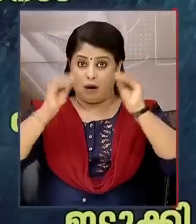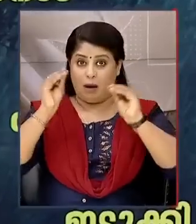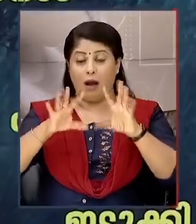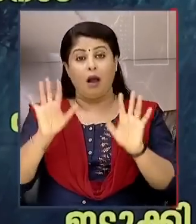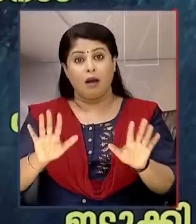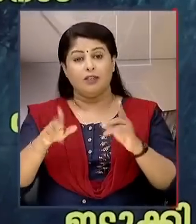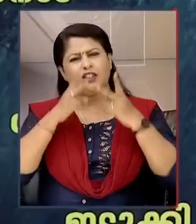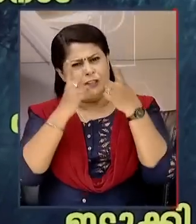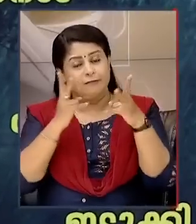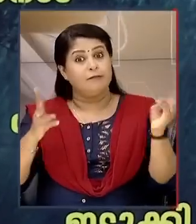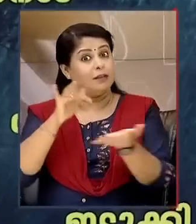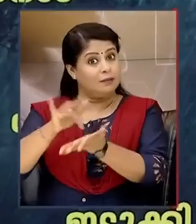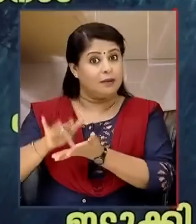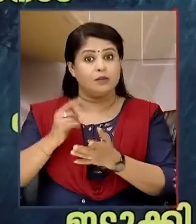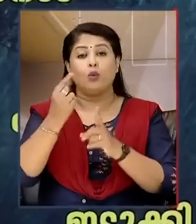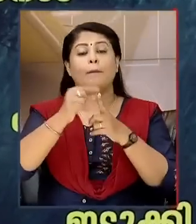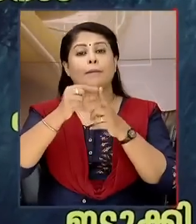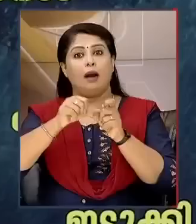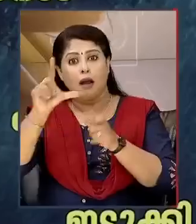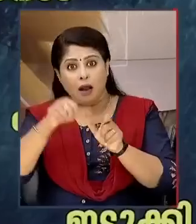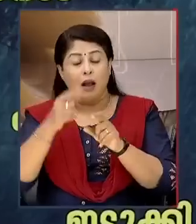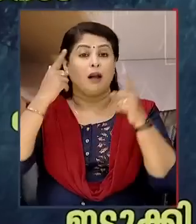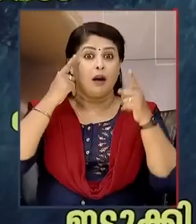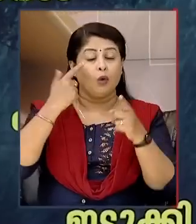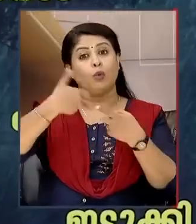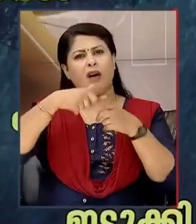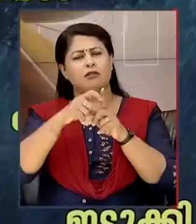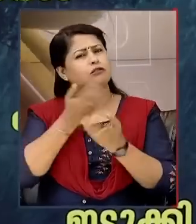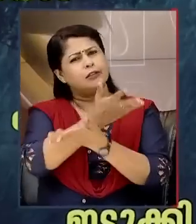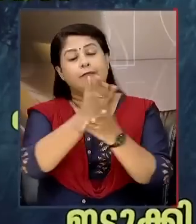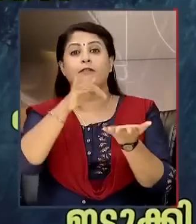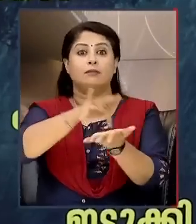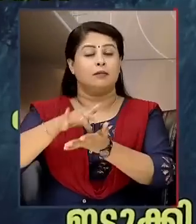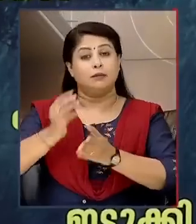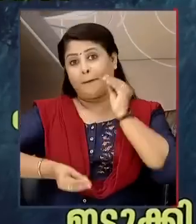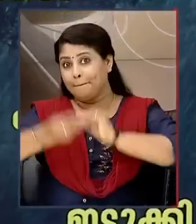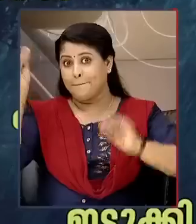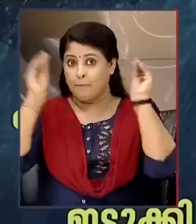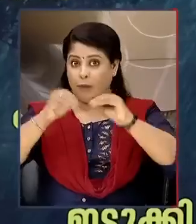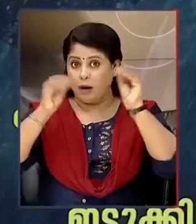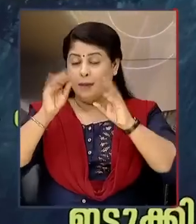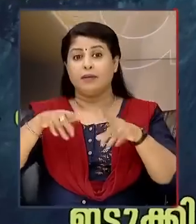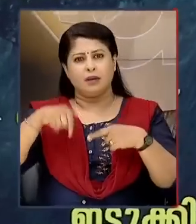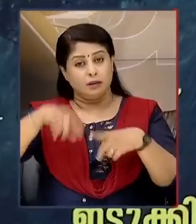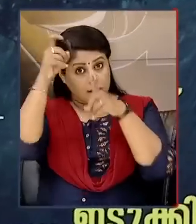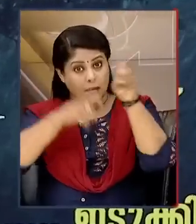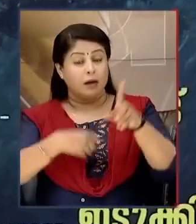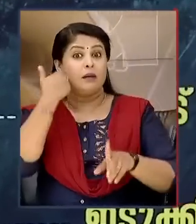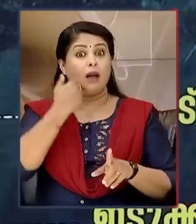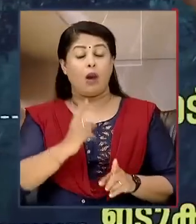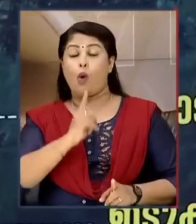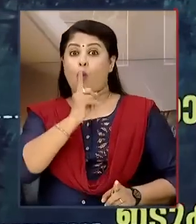തന്നെ വെള്ളച്ചാൽ തുടങ്ങി, ഉപ്പള തുടങ്ങി കാസർഗോഡിനും കണ്ണൂരിനും പല മേഖലകളിലായിരുന്നു ഏറ്റവും കൂടുതൽ മഴ ലഭിച്ചത്. ഇന്നും സംസ്ഥാനത്ത് യെല്ലോ അലേർട്ട്